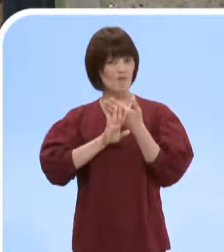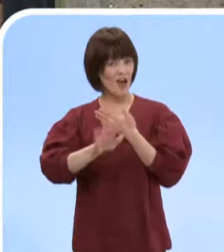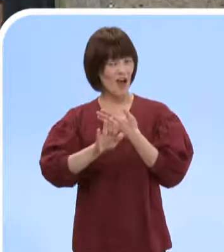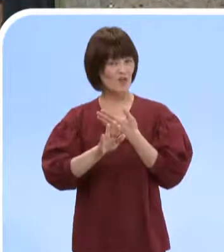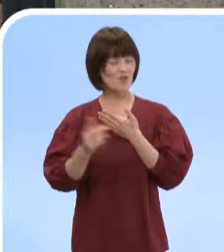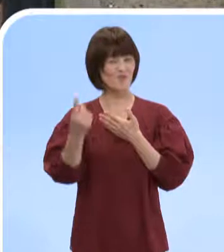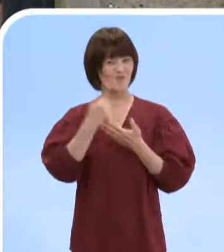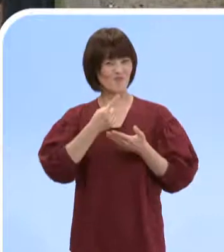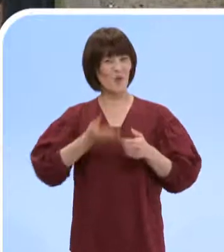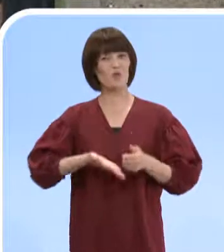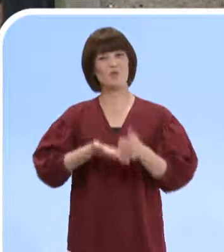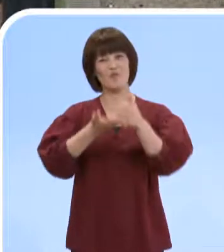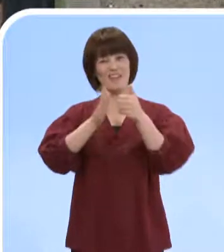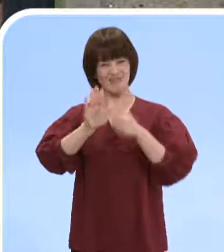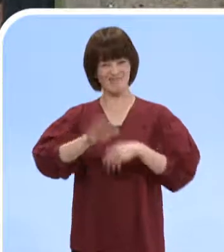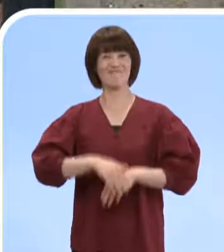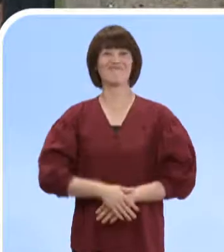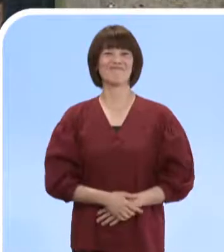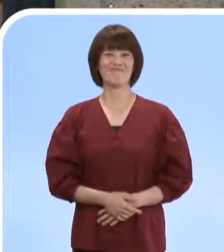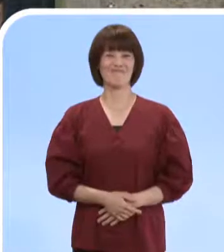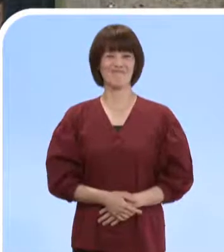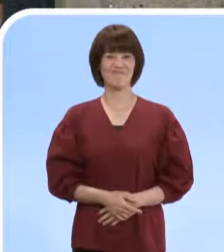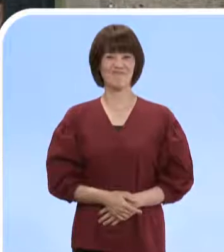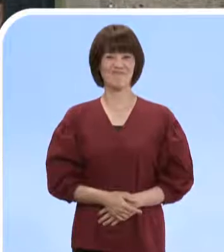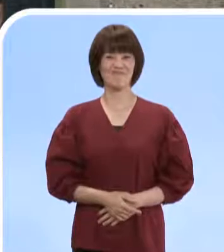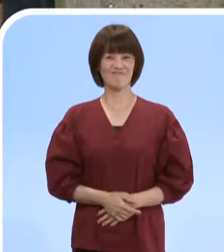い目かも。